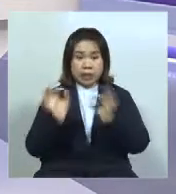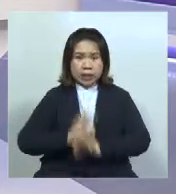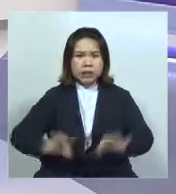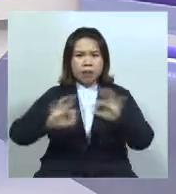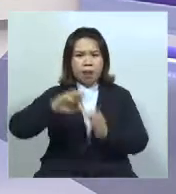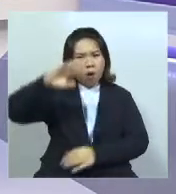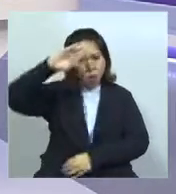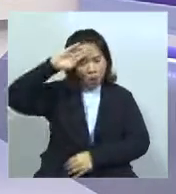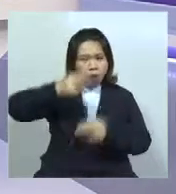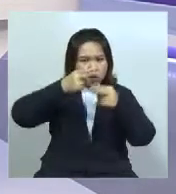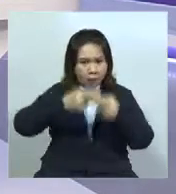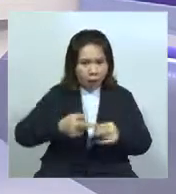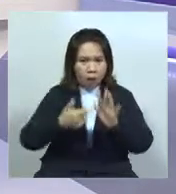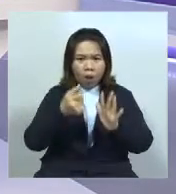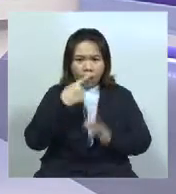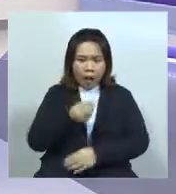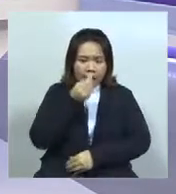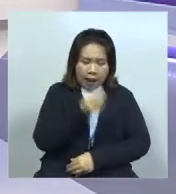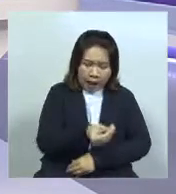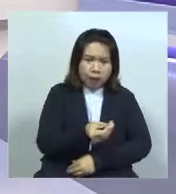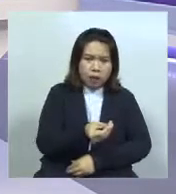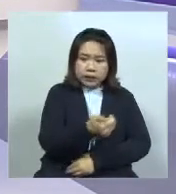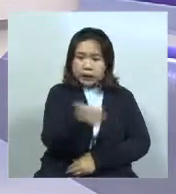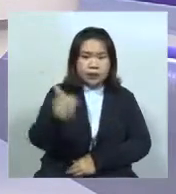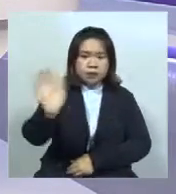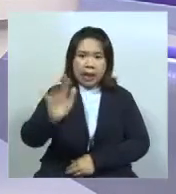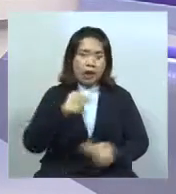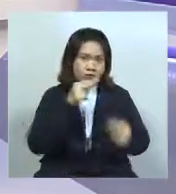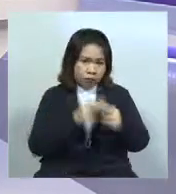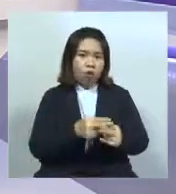าะทางจริงๆไม่สามารถที่จะจ่ายให้ด้วยเภสัชกรที่อยู่เฉพาะร้านยานะฮะ